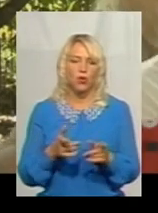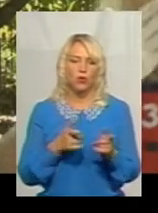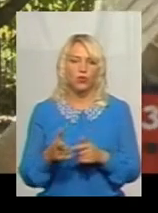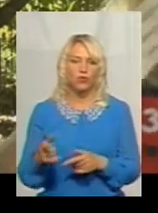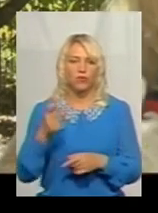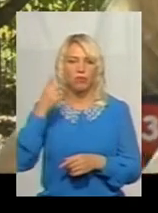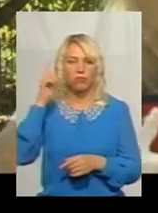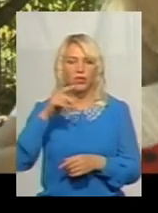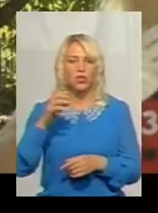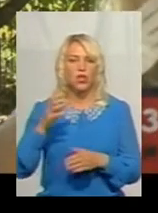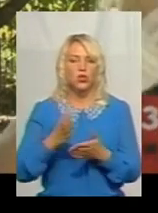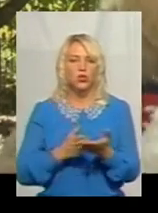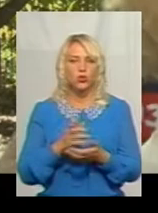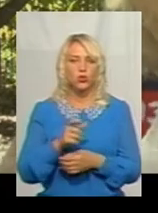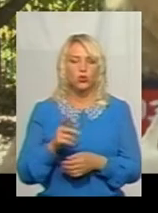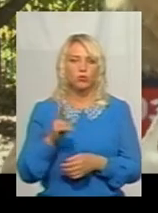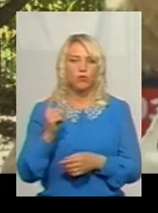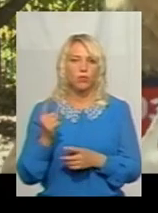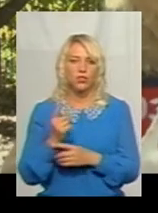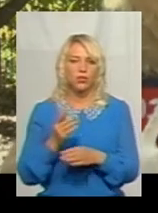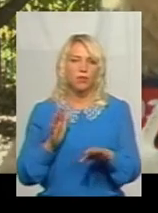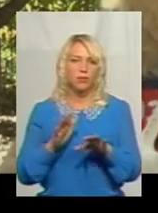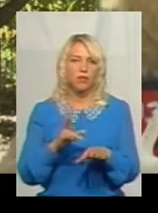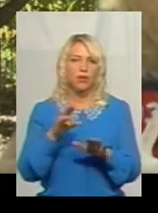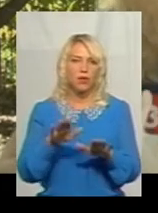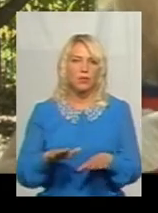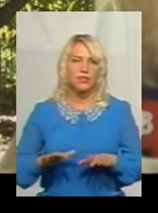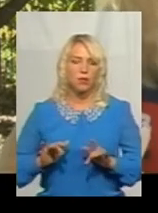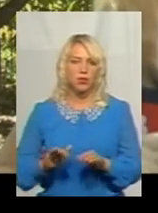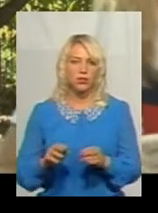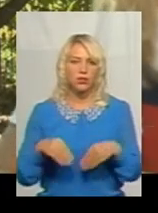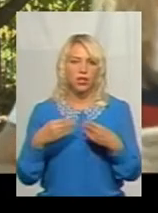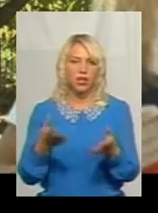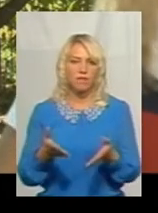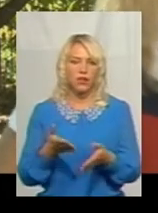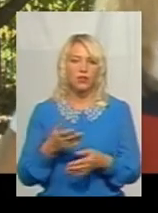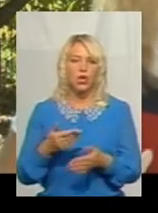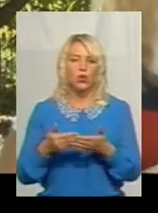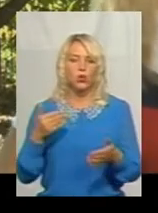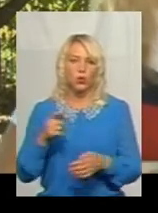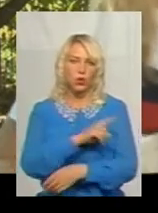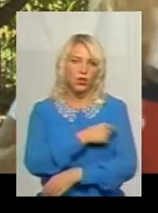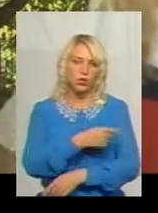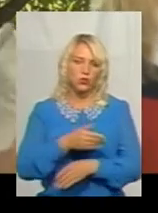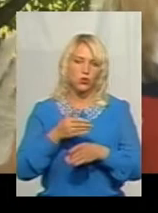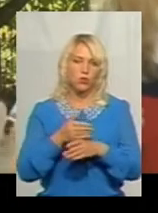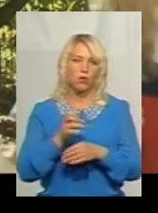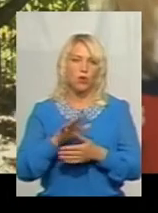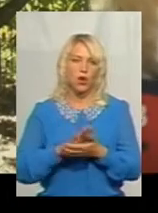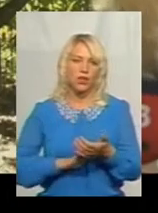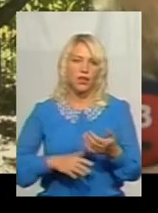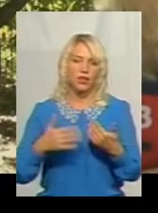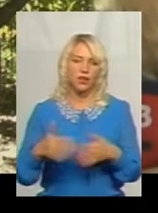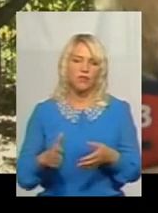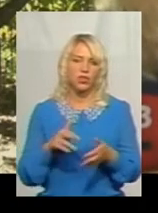вміння служб, які вперше прибувають на місце події, надавати долікарську допомогу. А далі вже